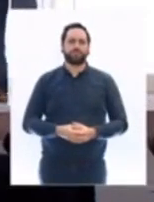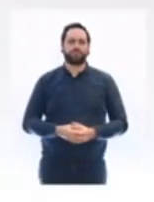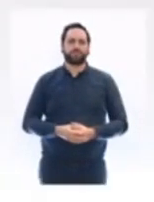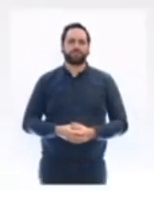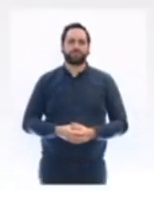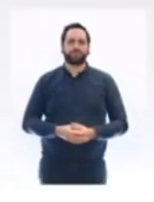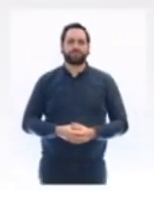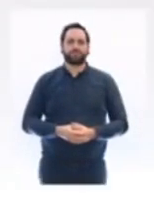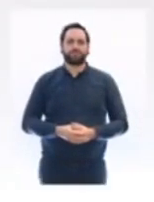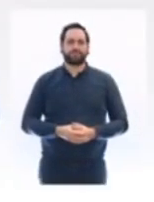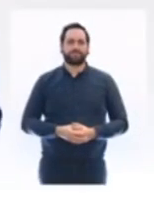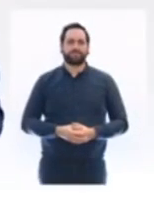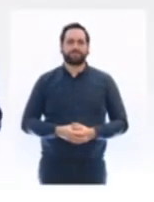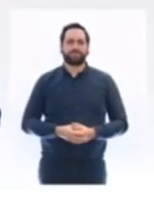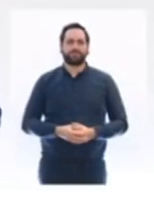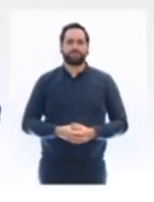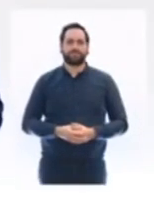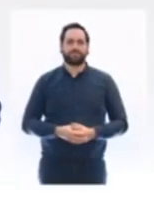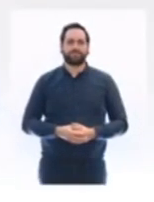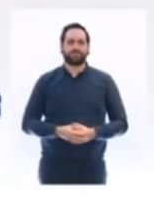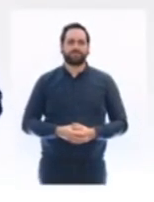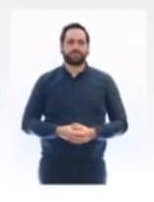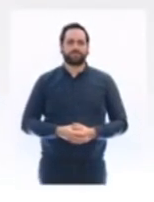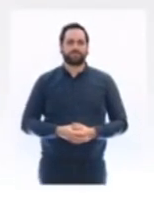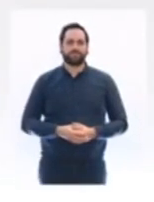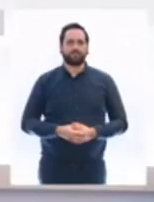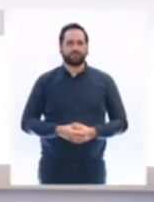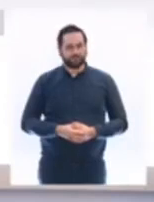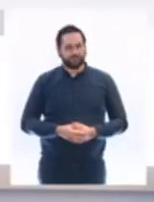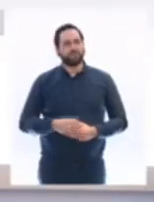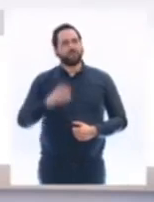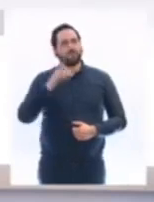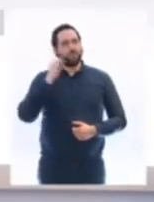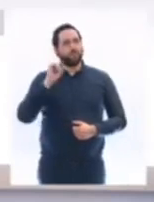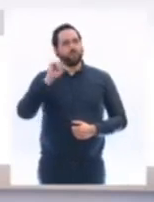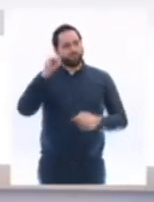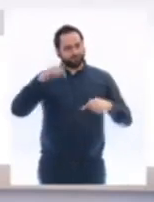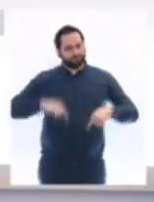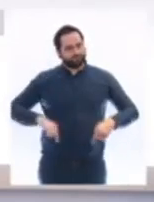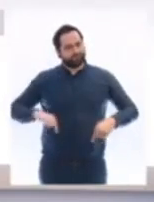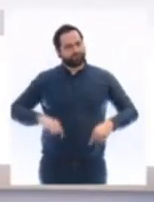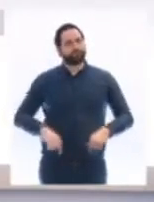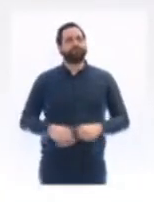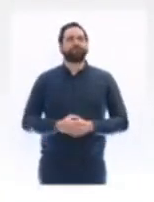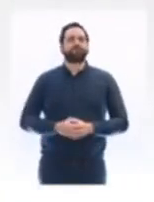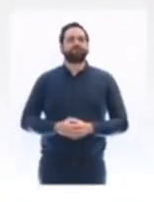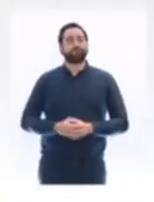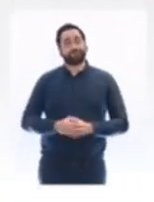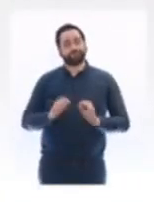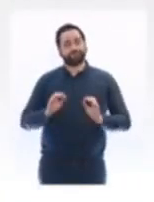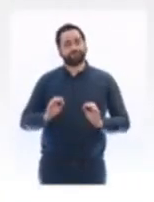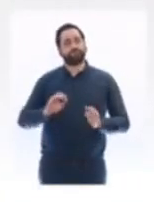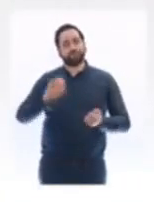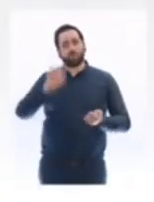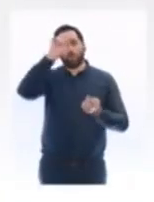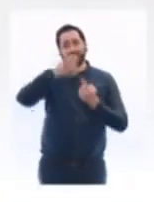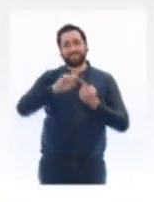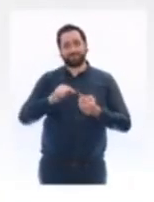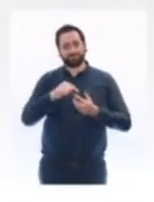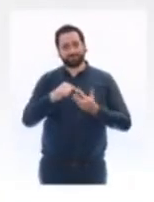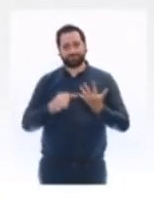2500 patients qui ont été admis à l'hôpital et près de 400 patients dans nos services de réanimation. Alors, comment est-ce que nous faisons ? D'abord,